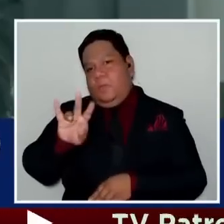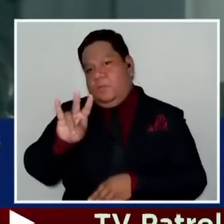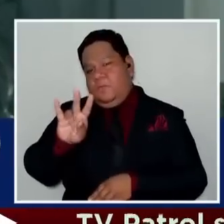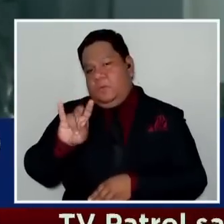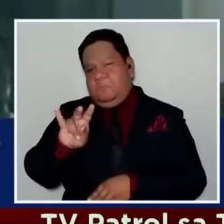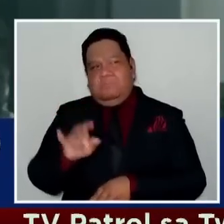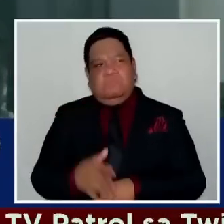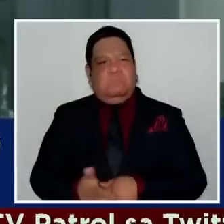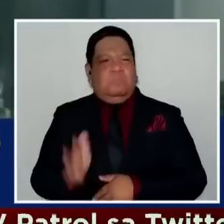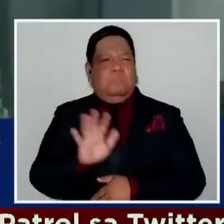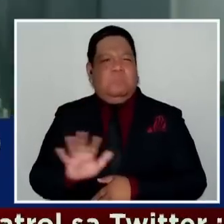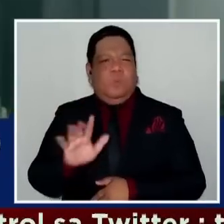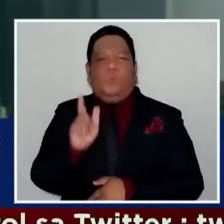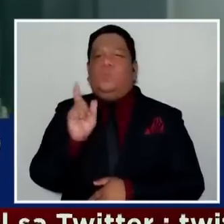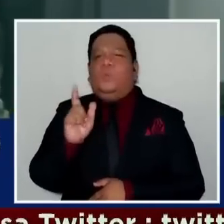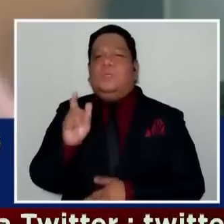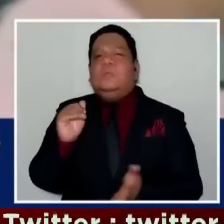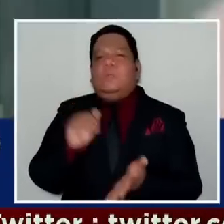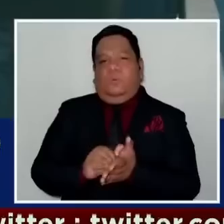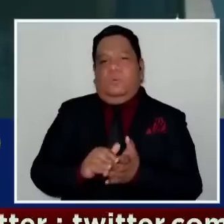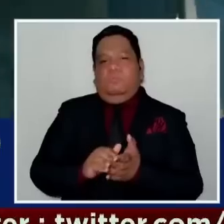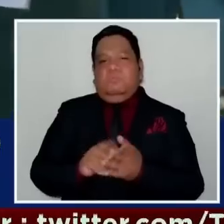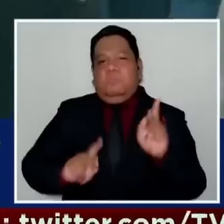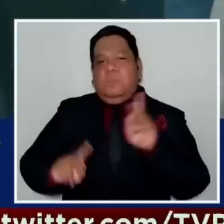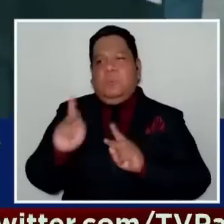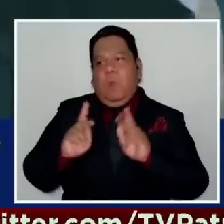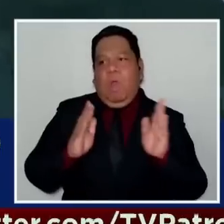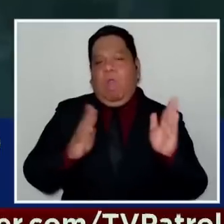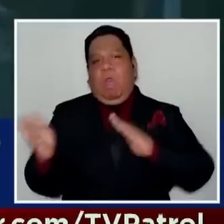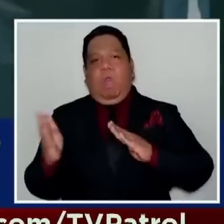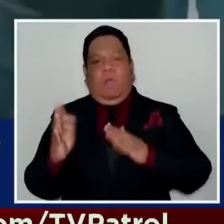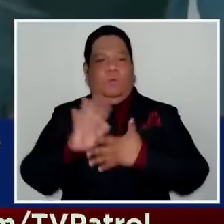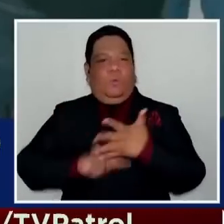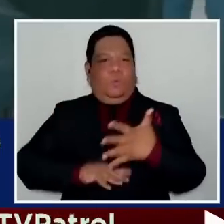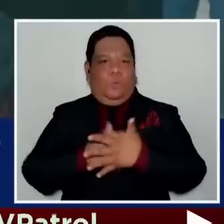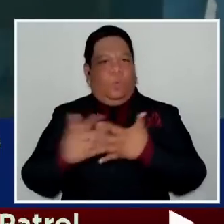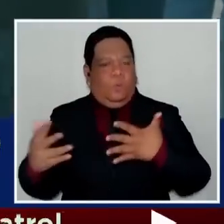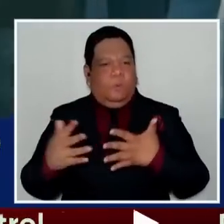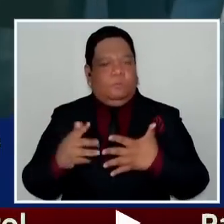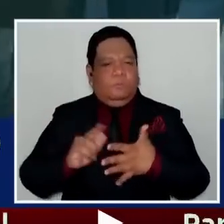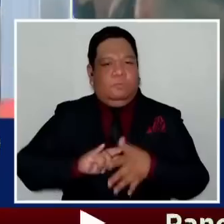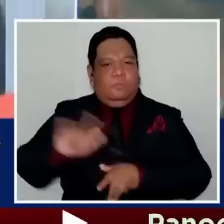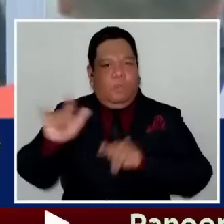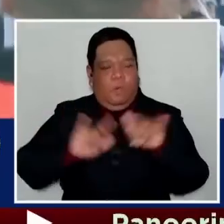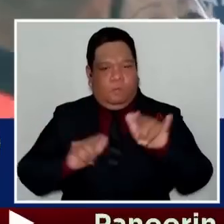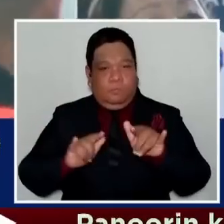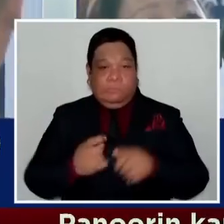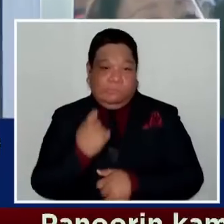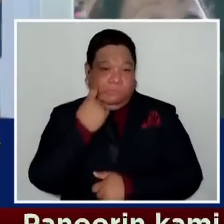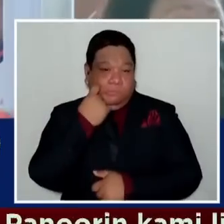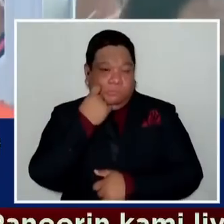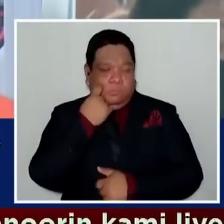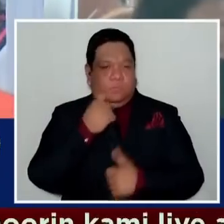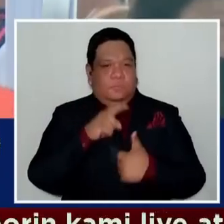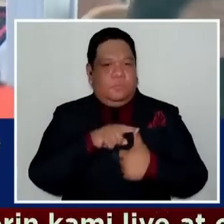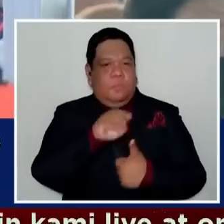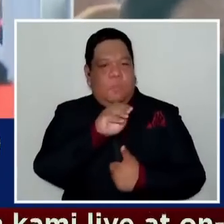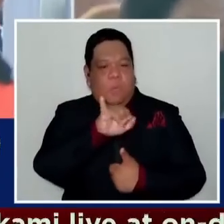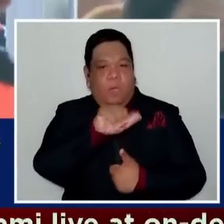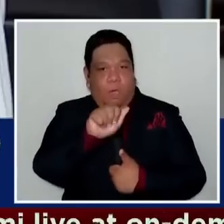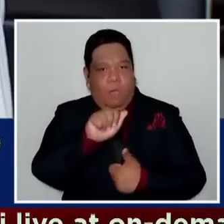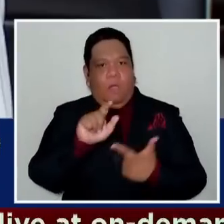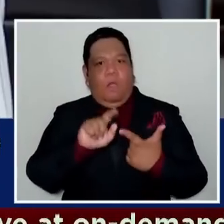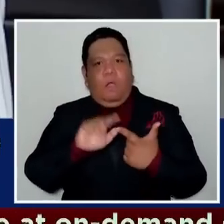maapektuhan ng flight rescheduling. Kanina, nagpulong ang MIA, KAAP at iba pang airline companies para sa